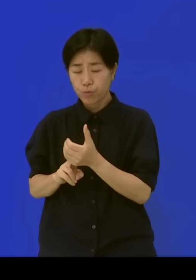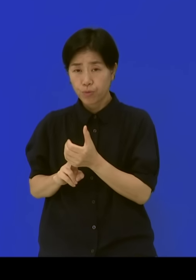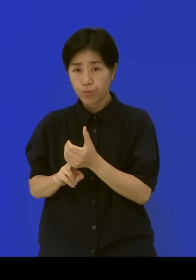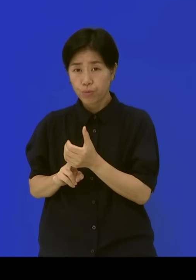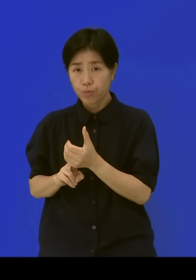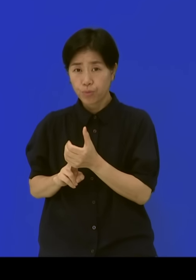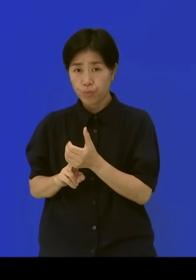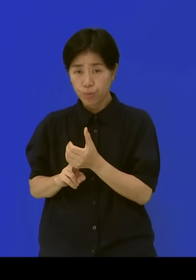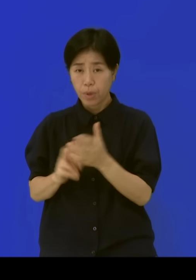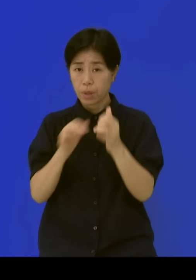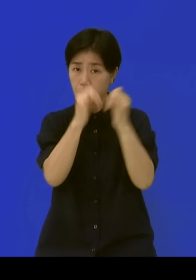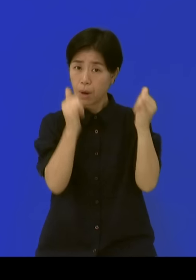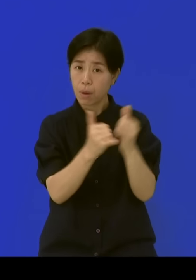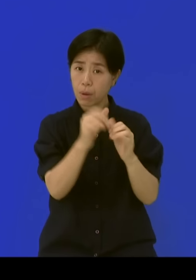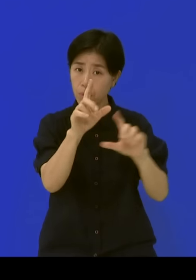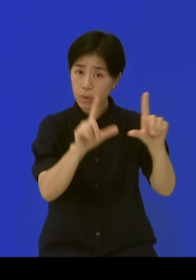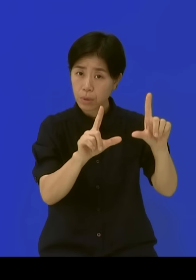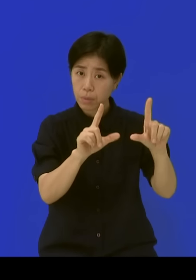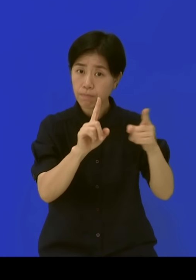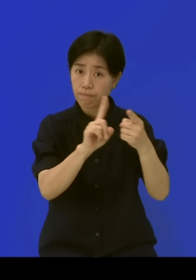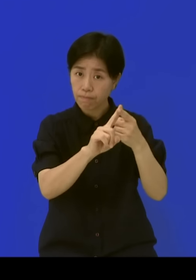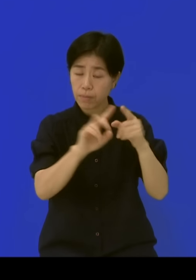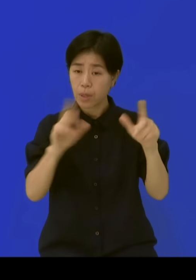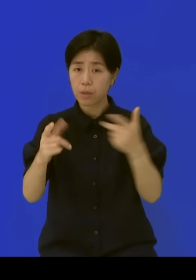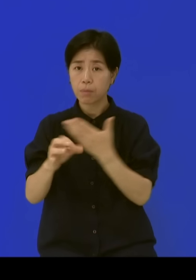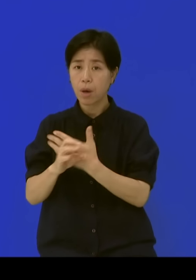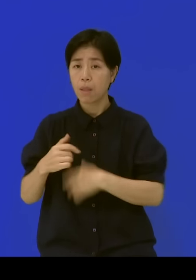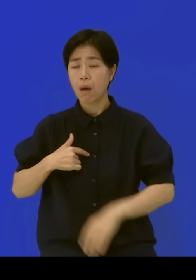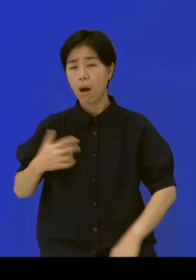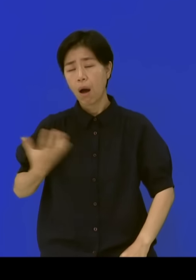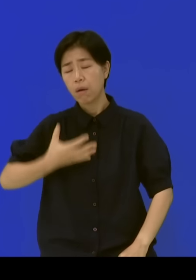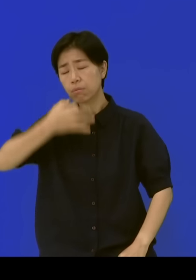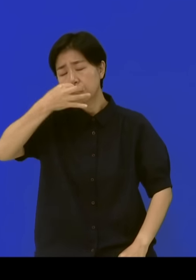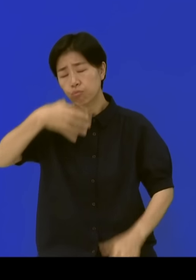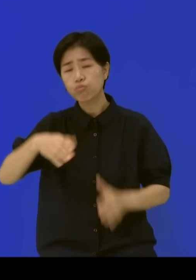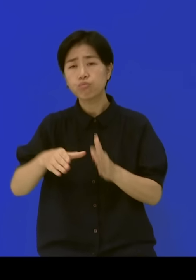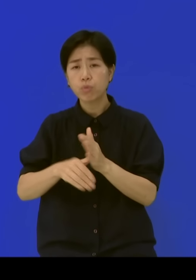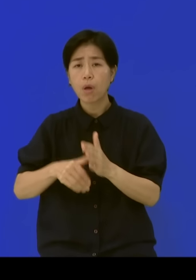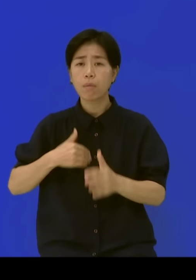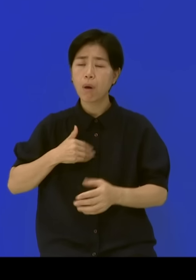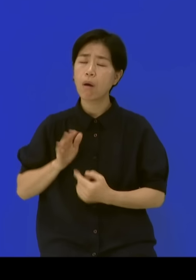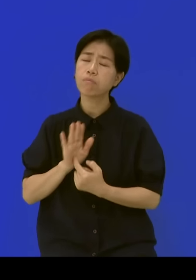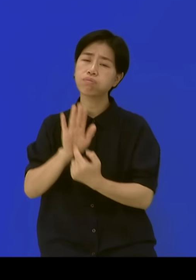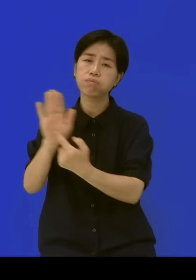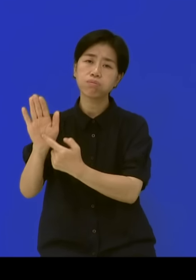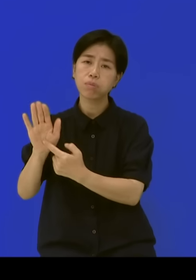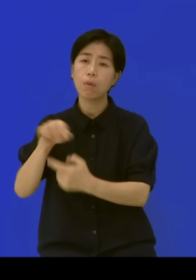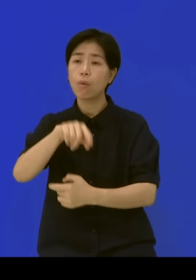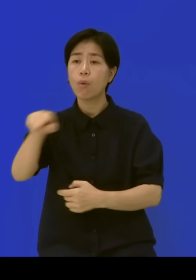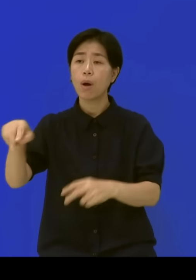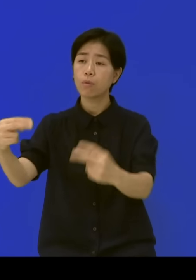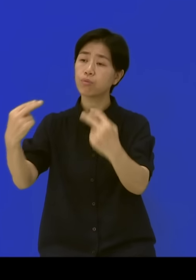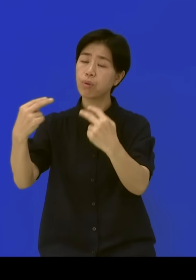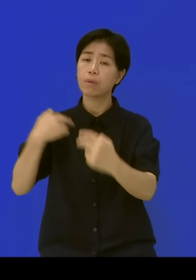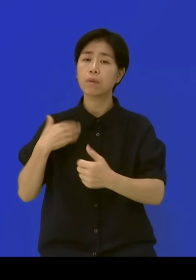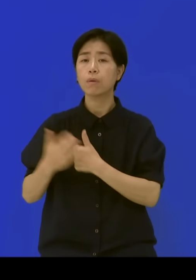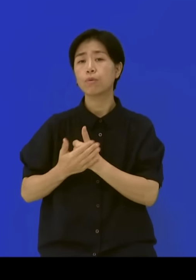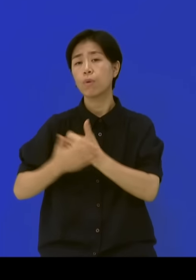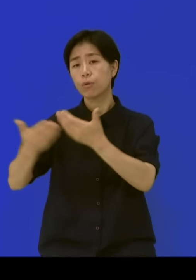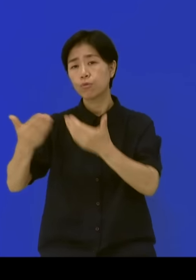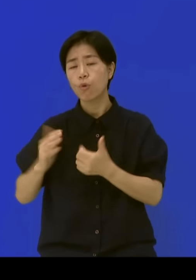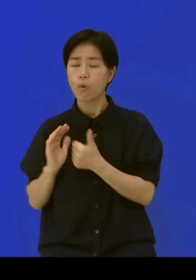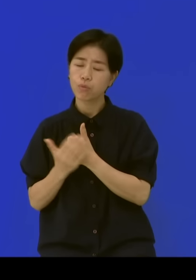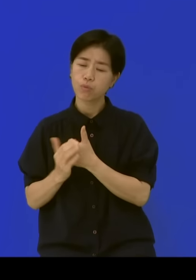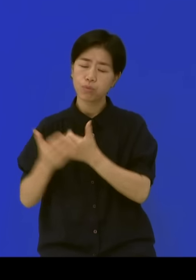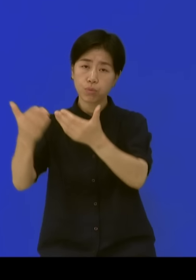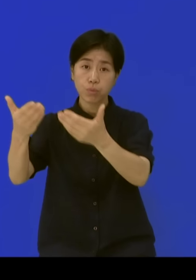그런 사회일지 네. 아니면 내가 아프고 힘들 때는 나를 돌보려고 하는 시선들이 주위에 있고 내가 아프다고